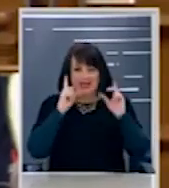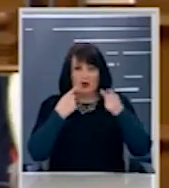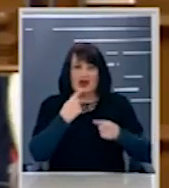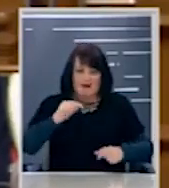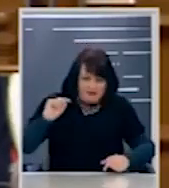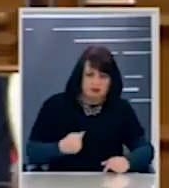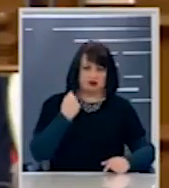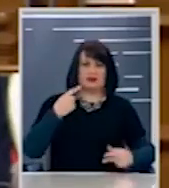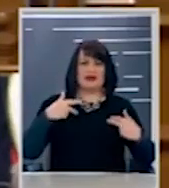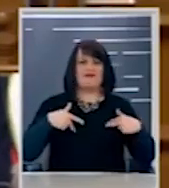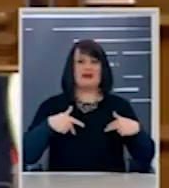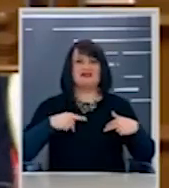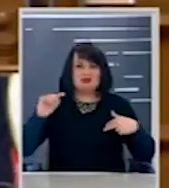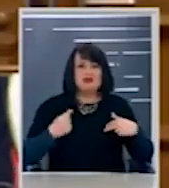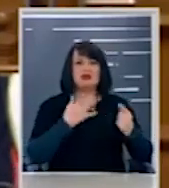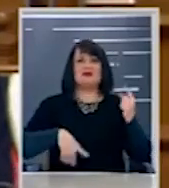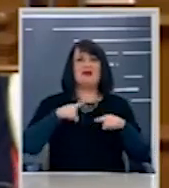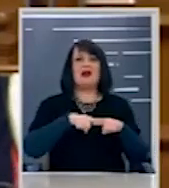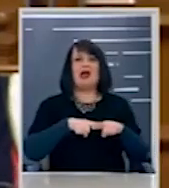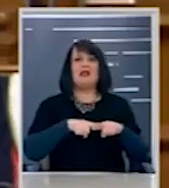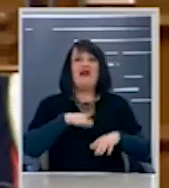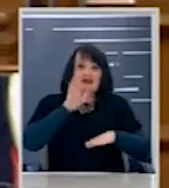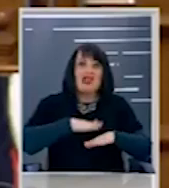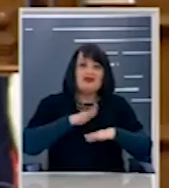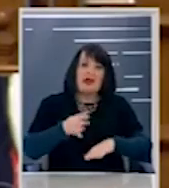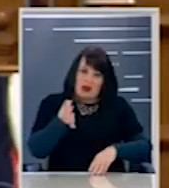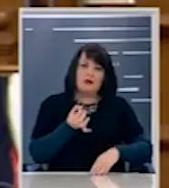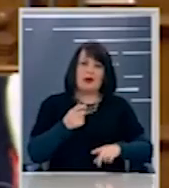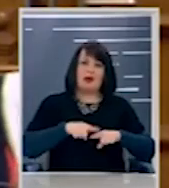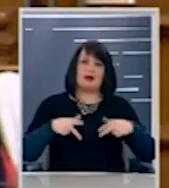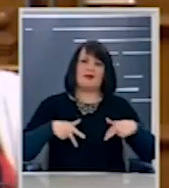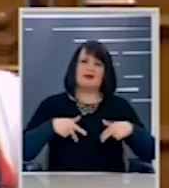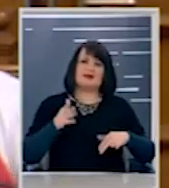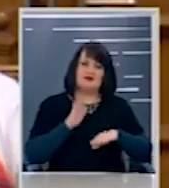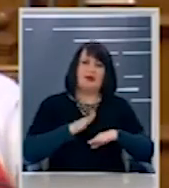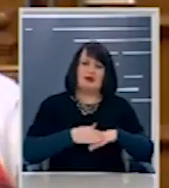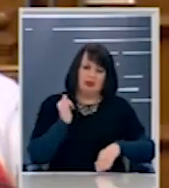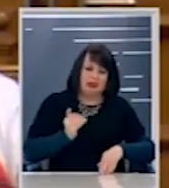της χώρας, όχι της κυβέρνησης, και απέδωσαν ευθύνες για τις καθυστερήσεις.